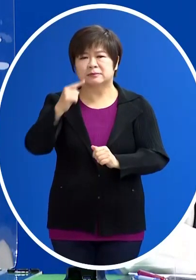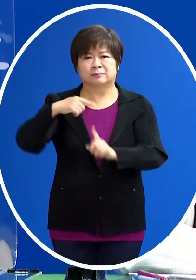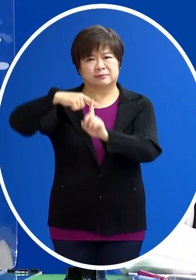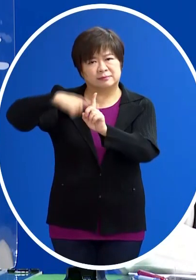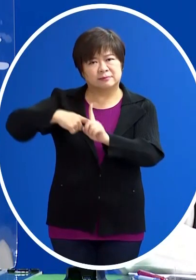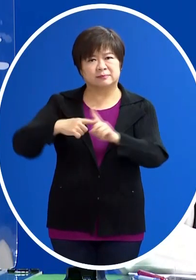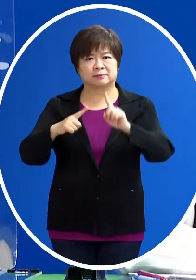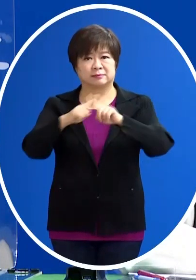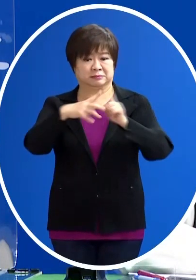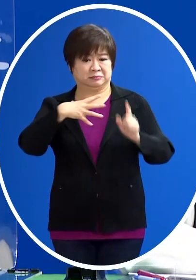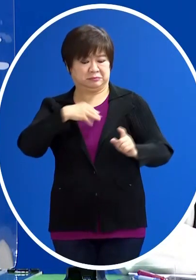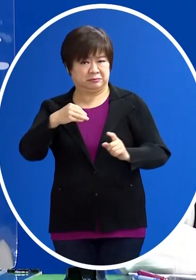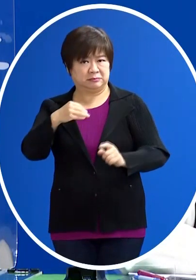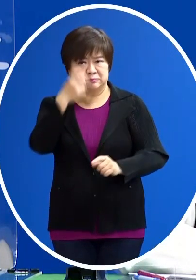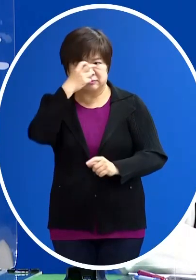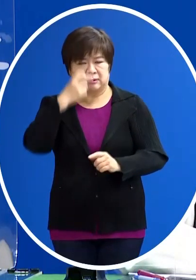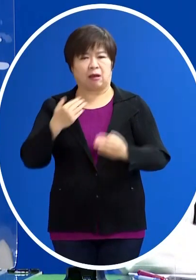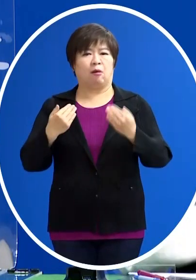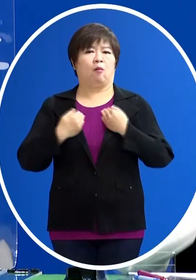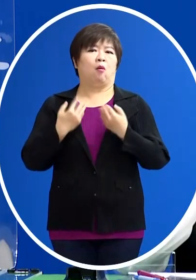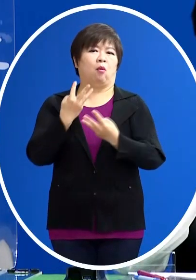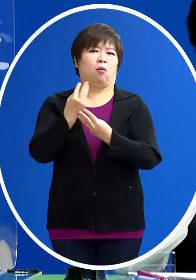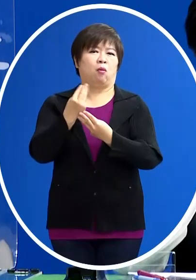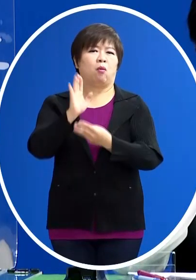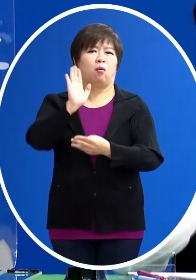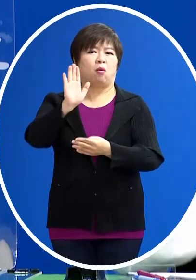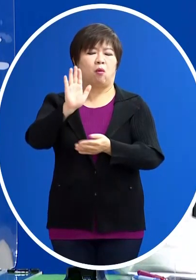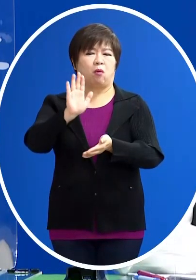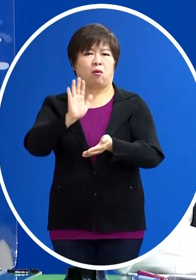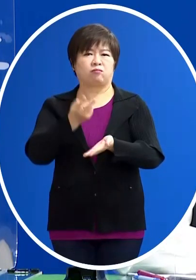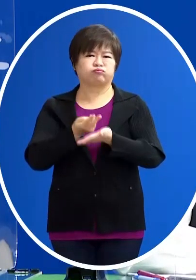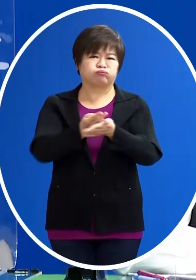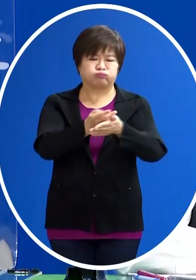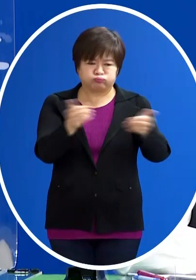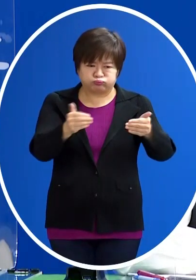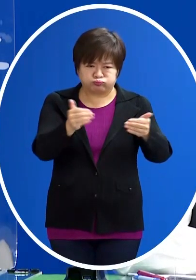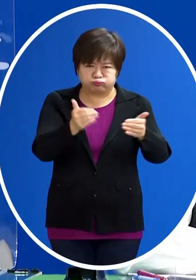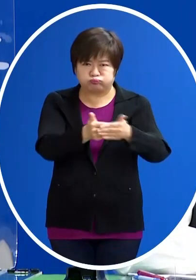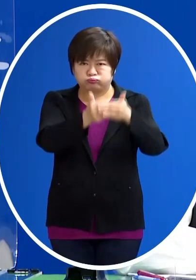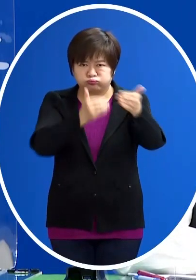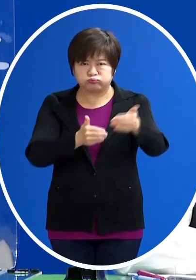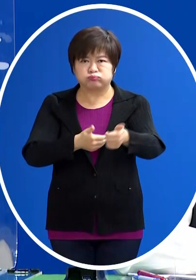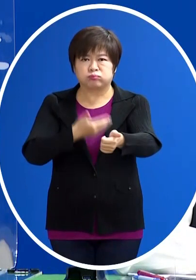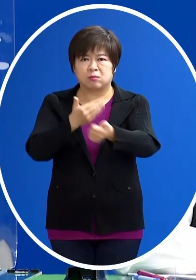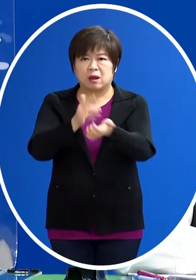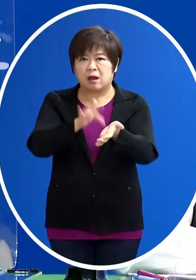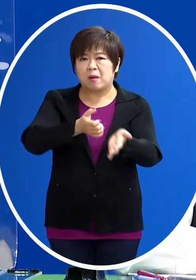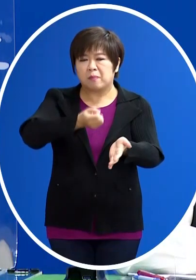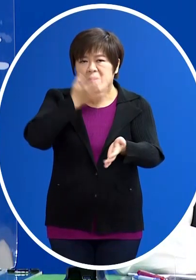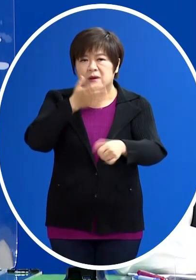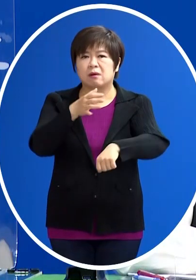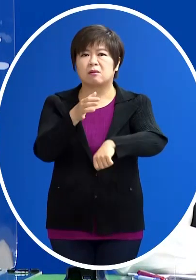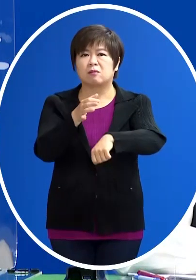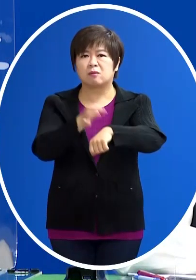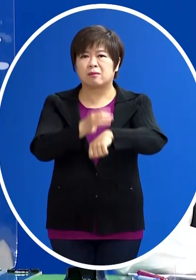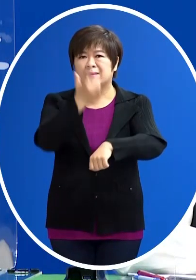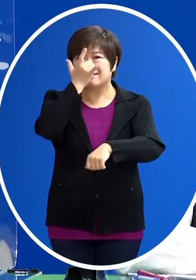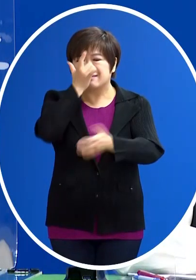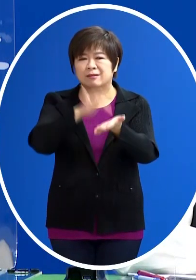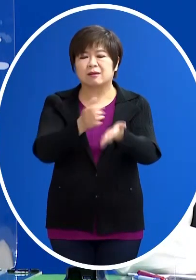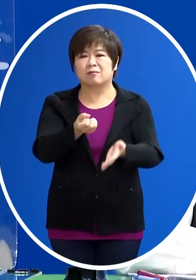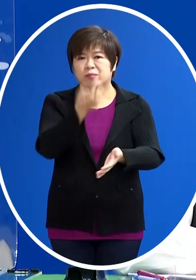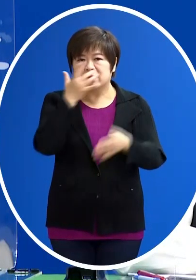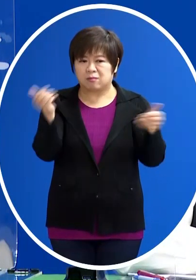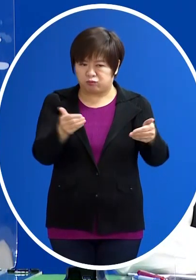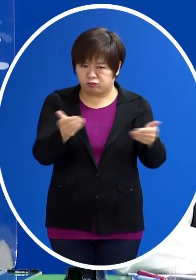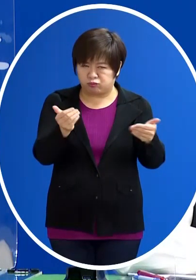，X 光片也有看到是有肺炎，所以就住院隔离，并且有使用瑞德西韦来治疗。那治疗后这个病